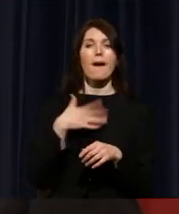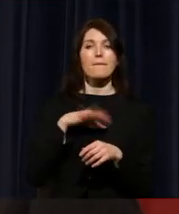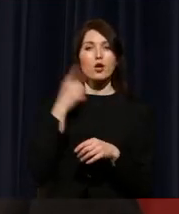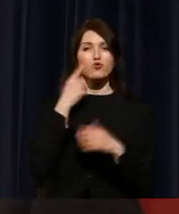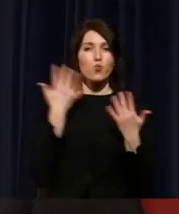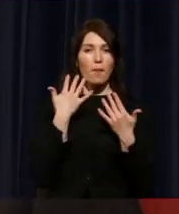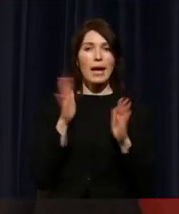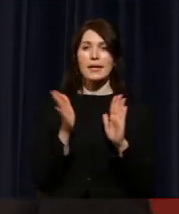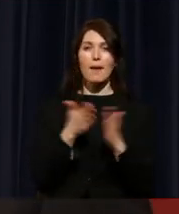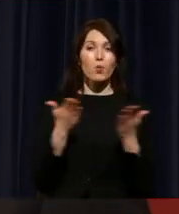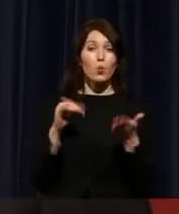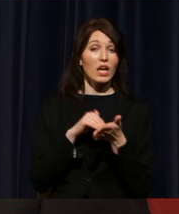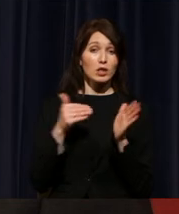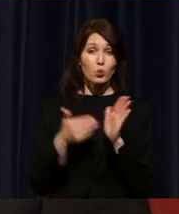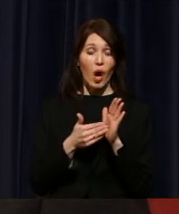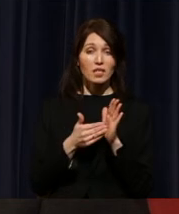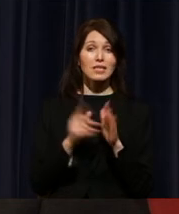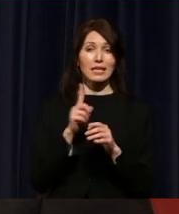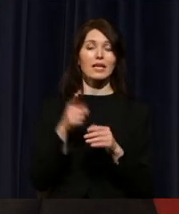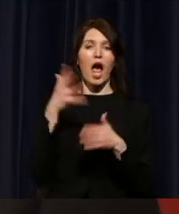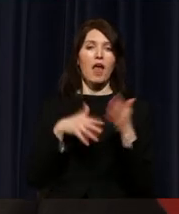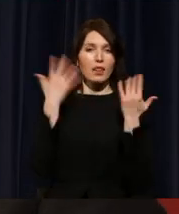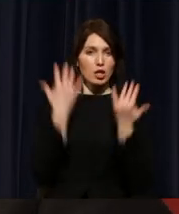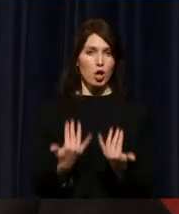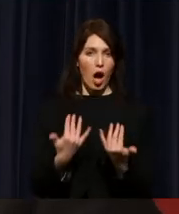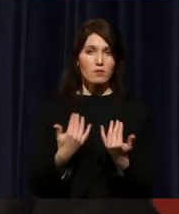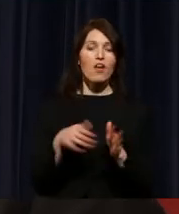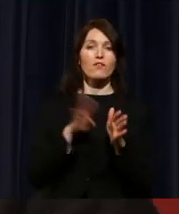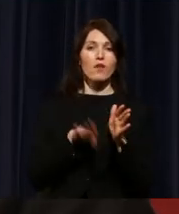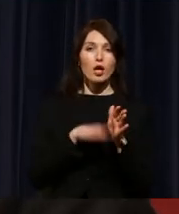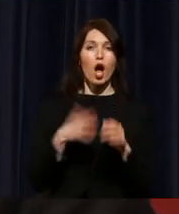tā, ka jebkurai situācijai ir risinājums. To vienkārši